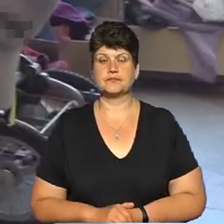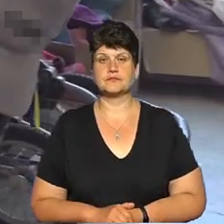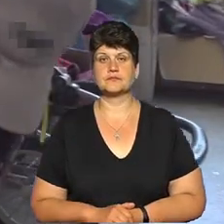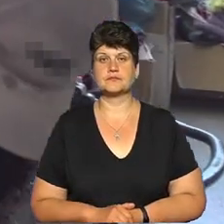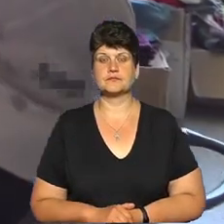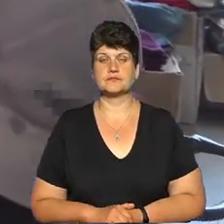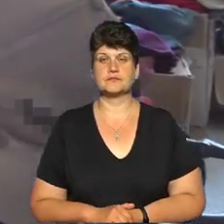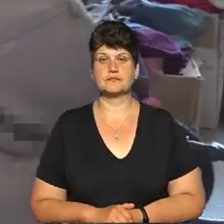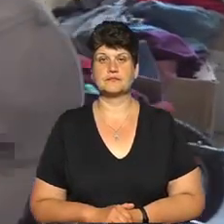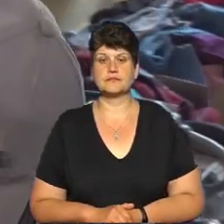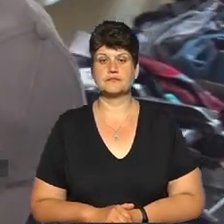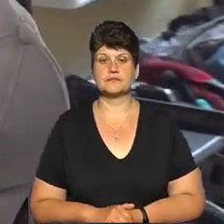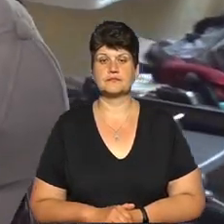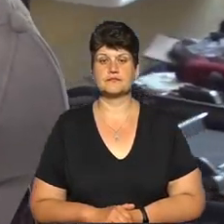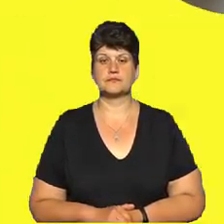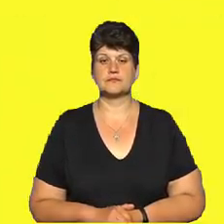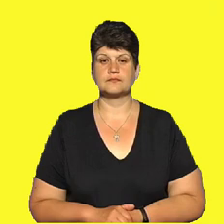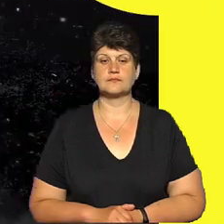Суспільному, Тернопіль.